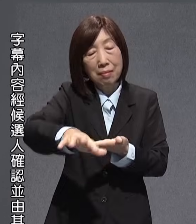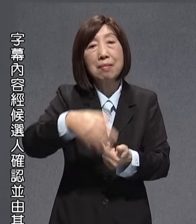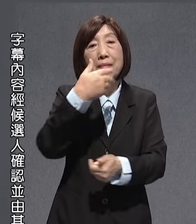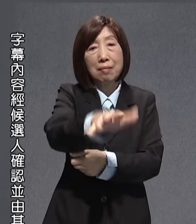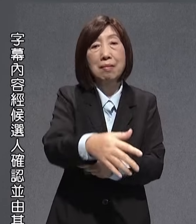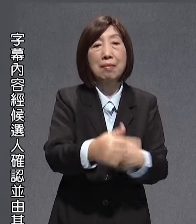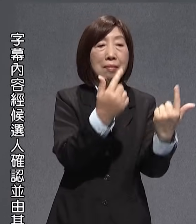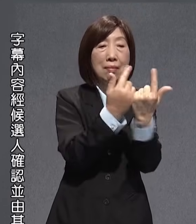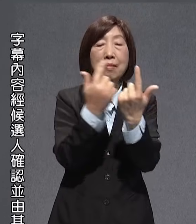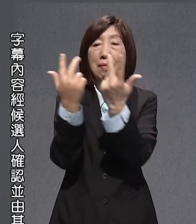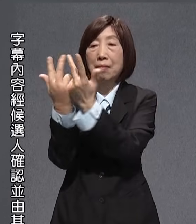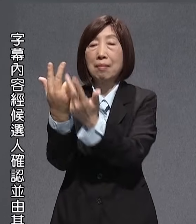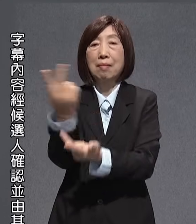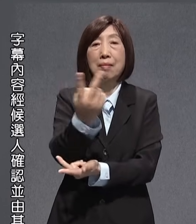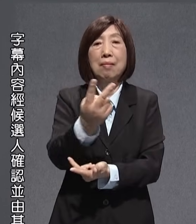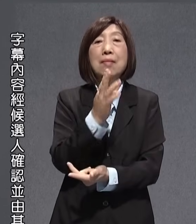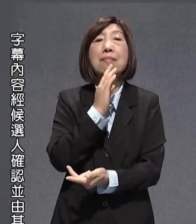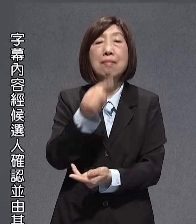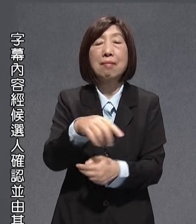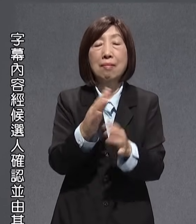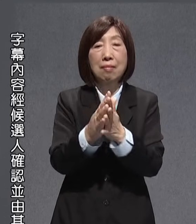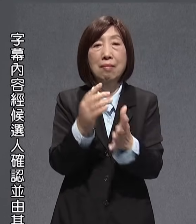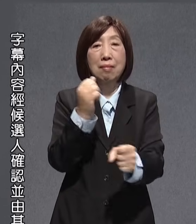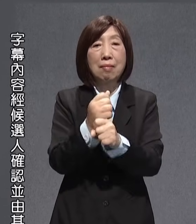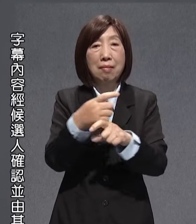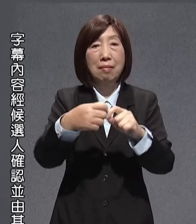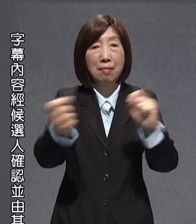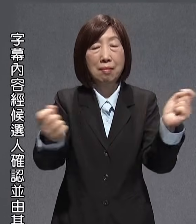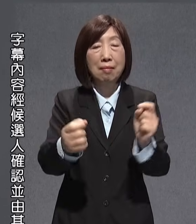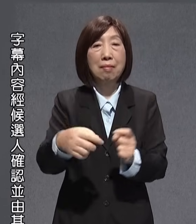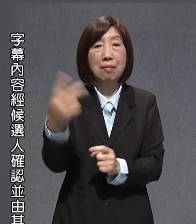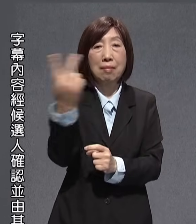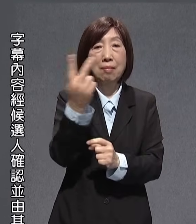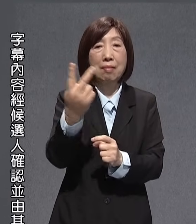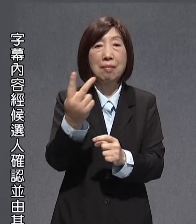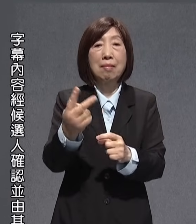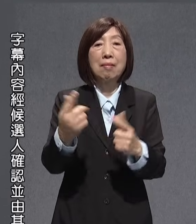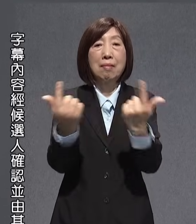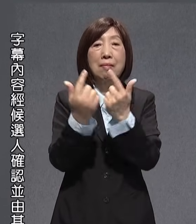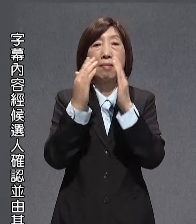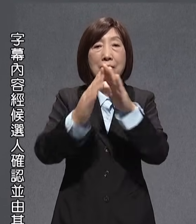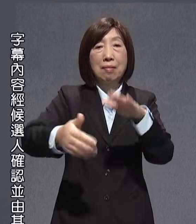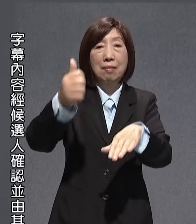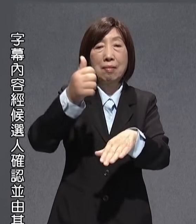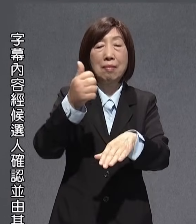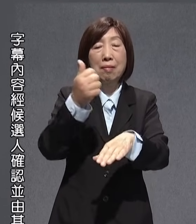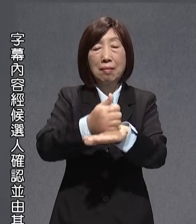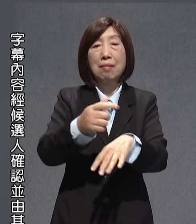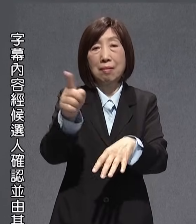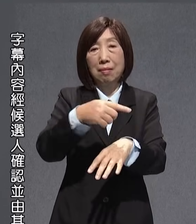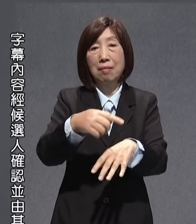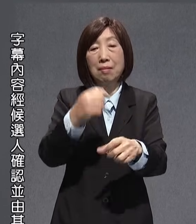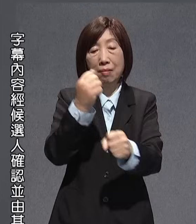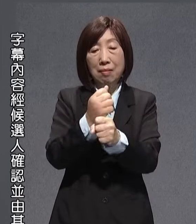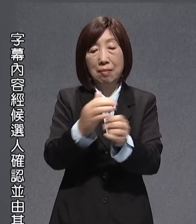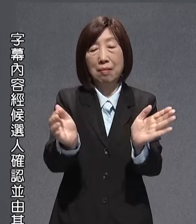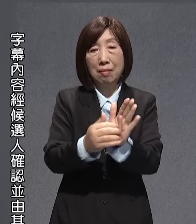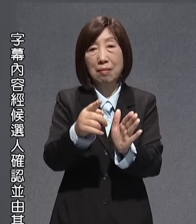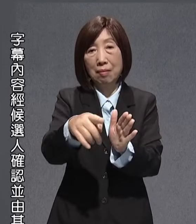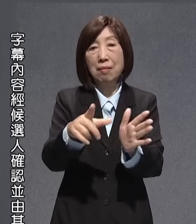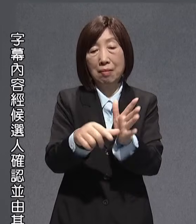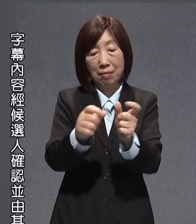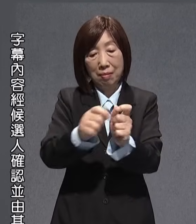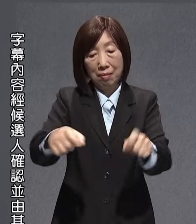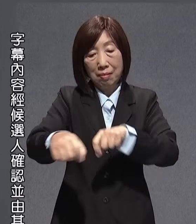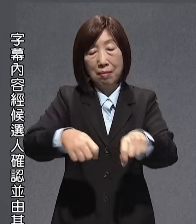北。这个工程历时8年，跨任两任的台北市长才完成，这就是一个长期规划的重要